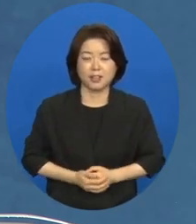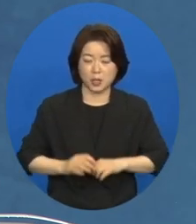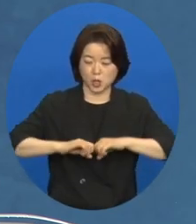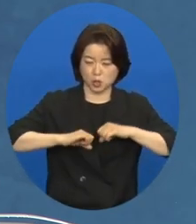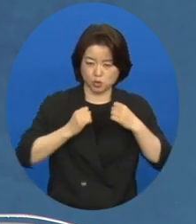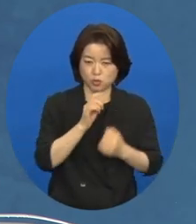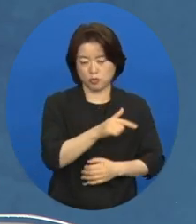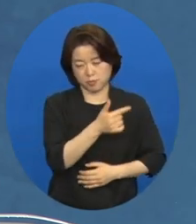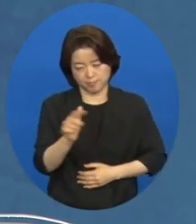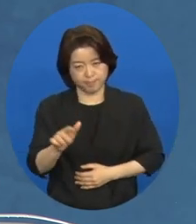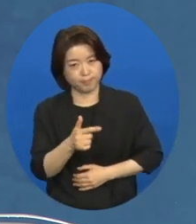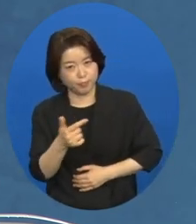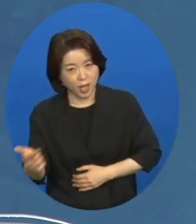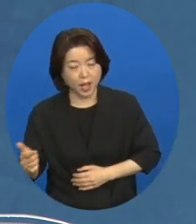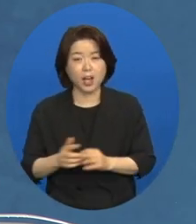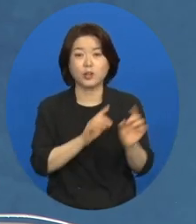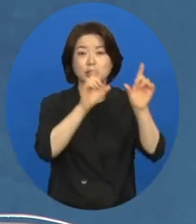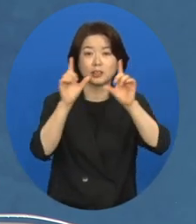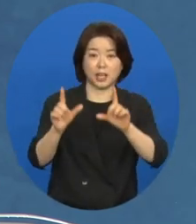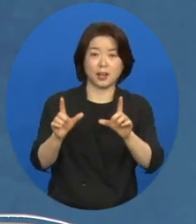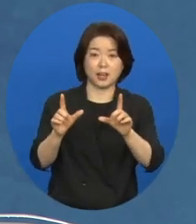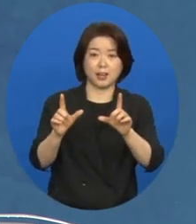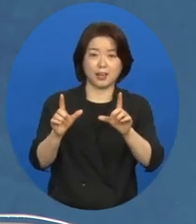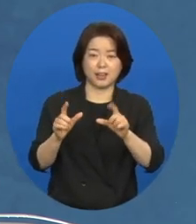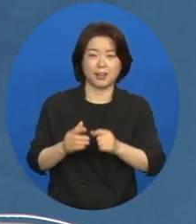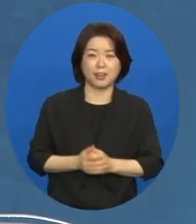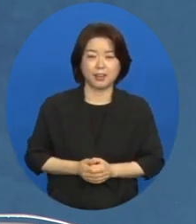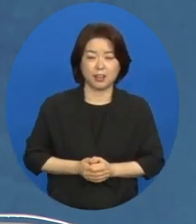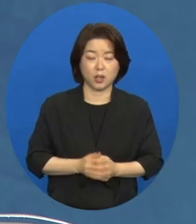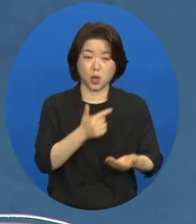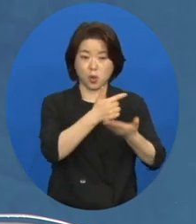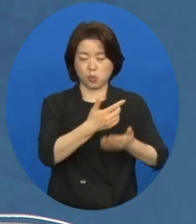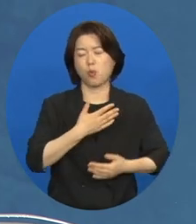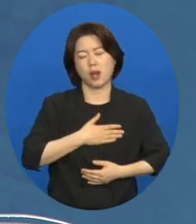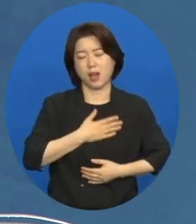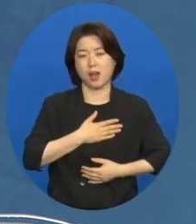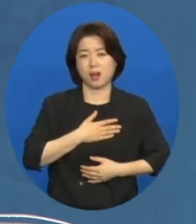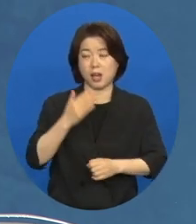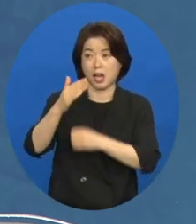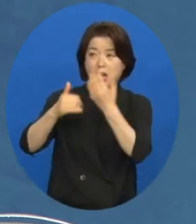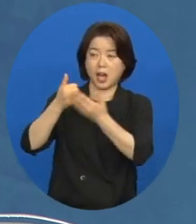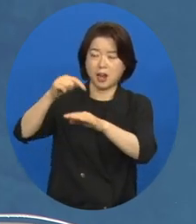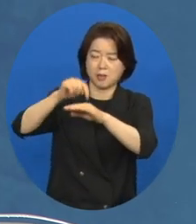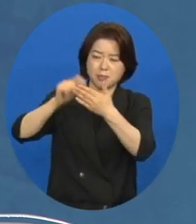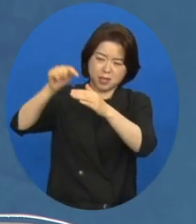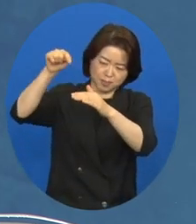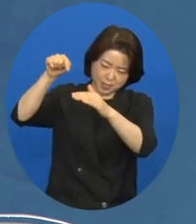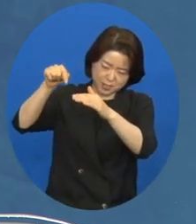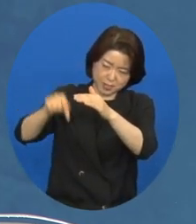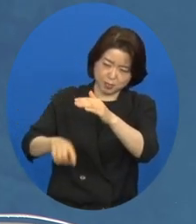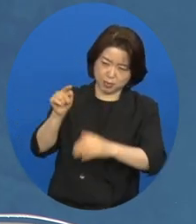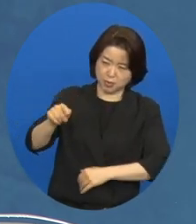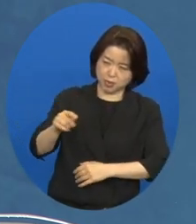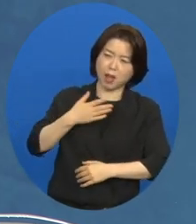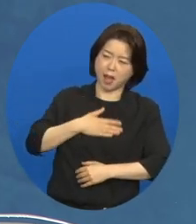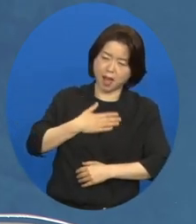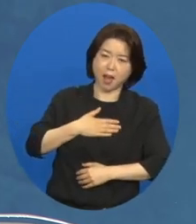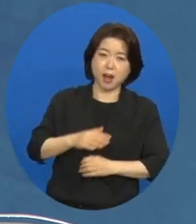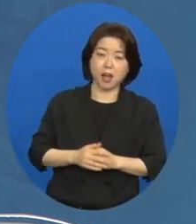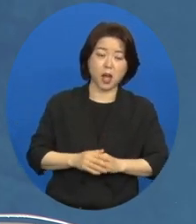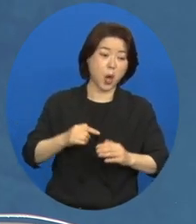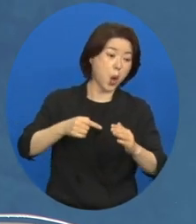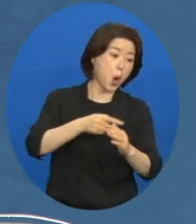순종의 하루하루를 살면서 그는 알았을 거예요. 하나님의 마음 깊숙한 부분까지. 다른 인류의